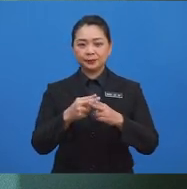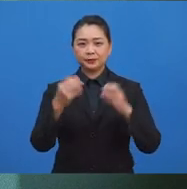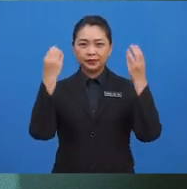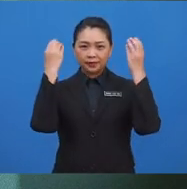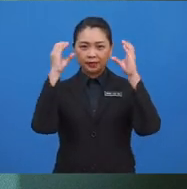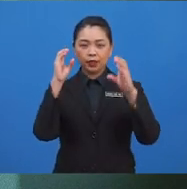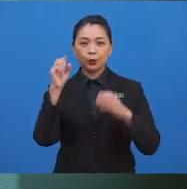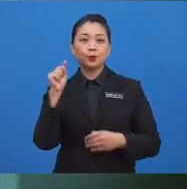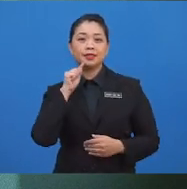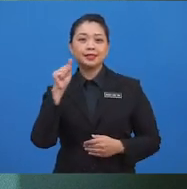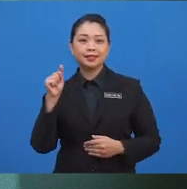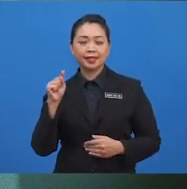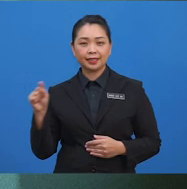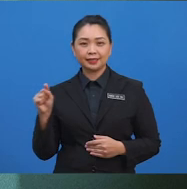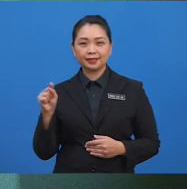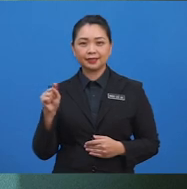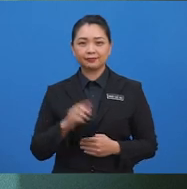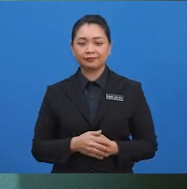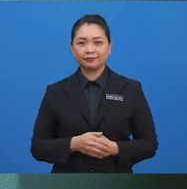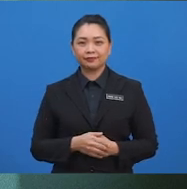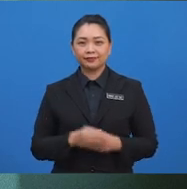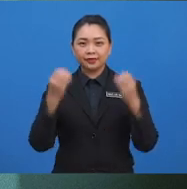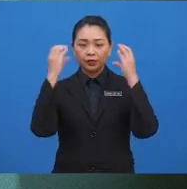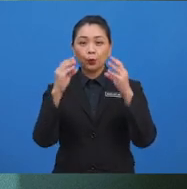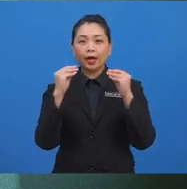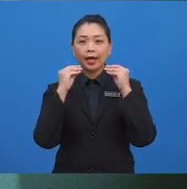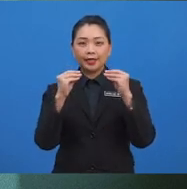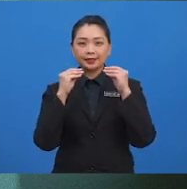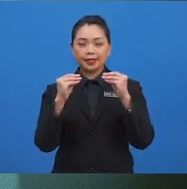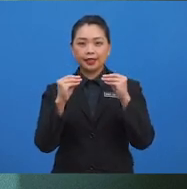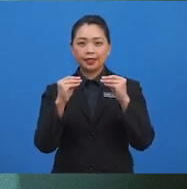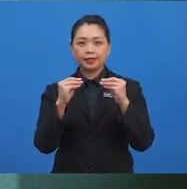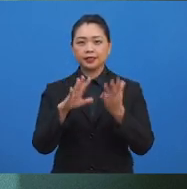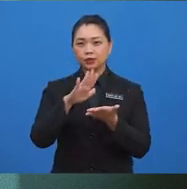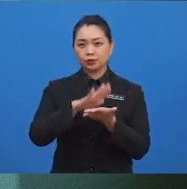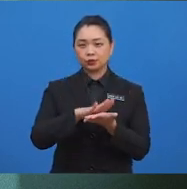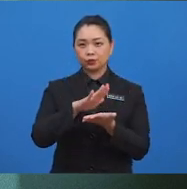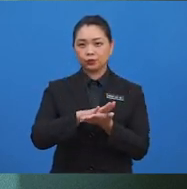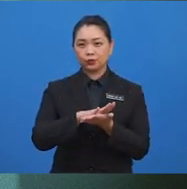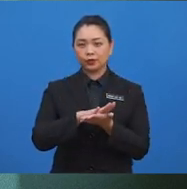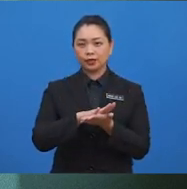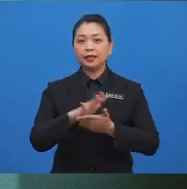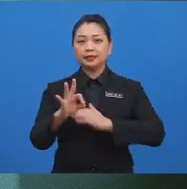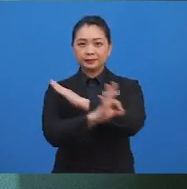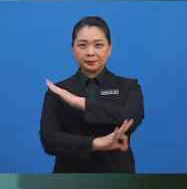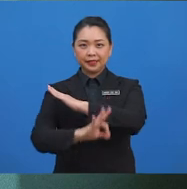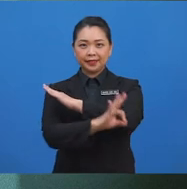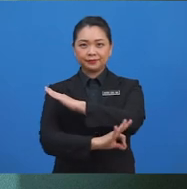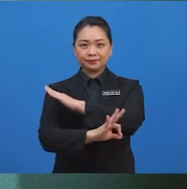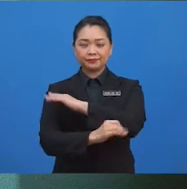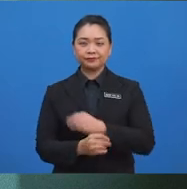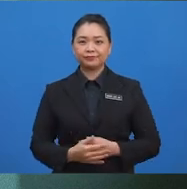dzulqarnain bin Muhammad sego mengajar di sekolah kebangsaan Senawang negeri